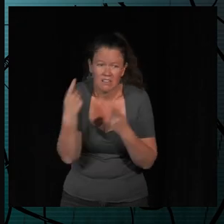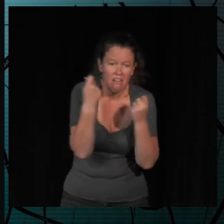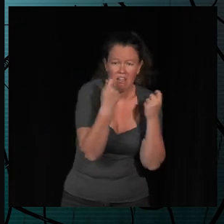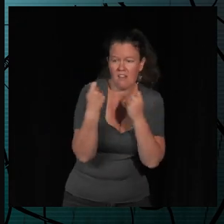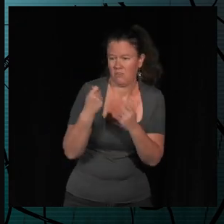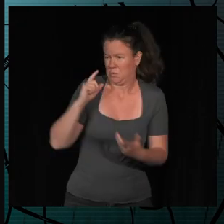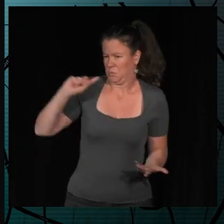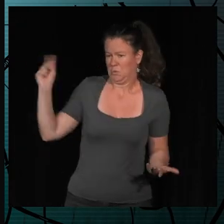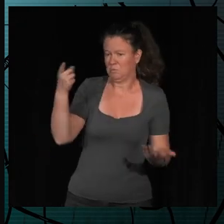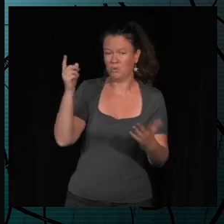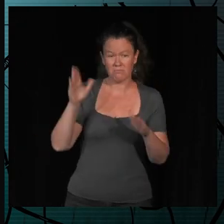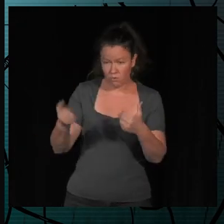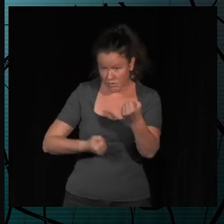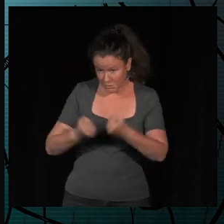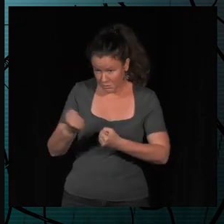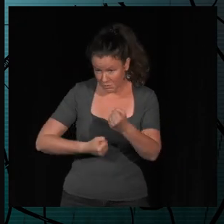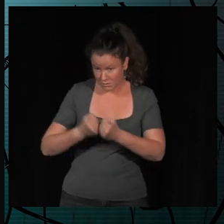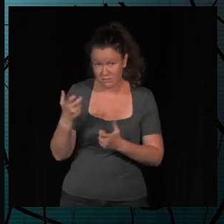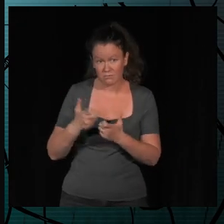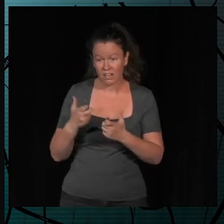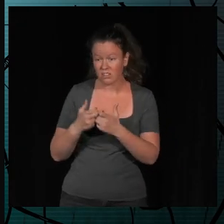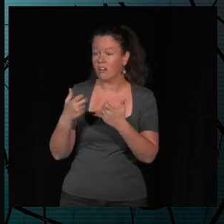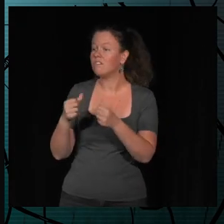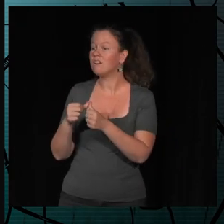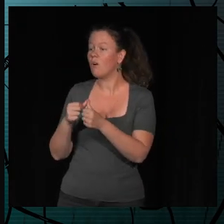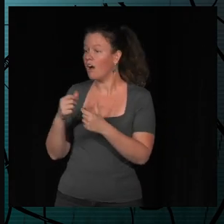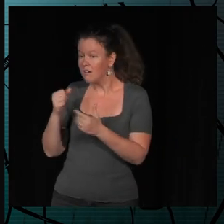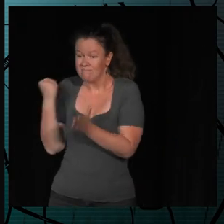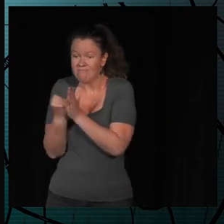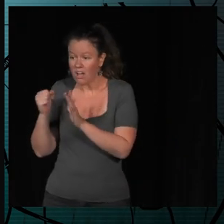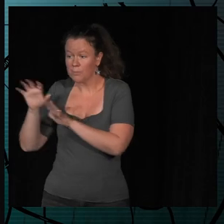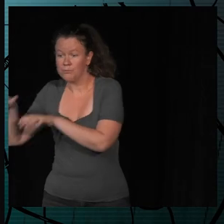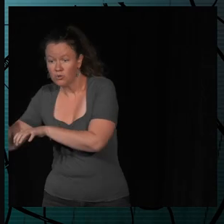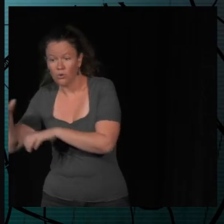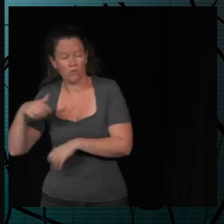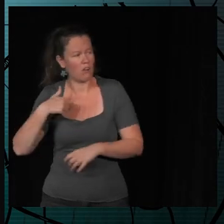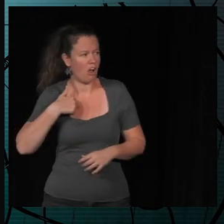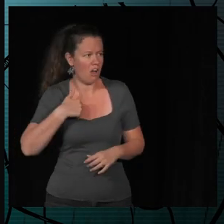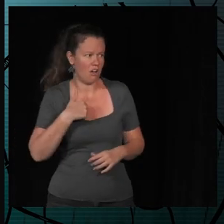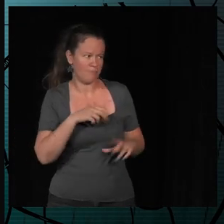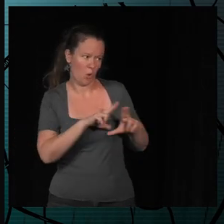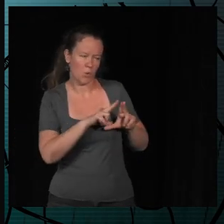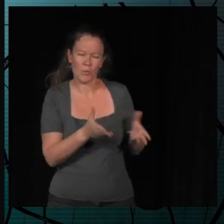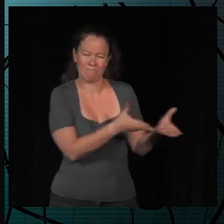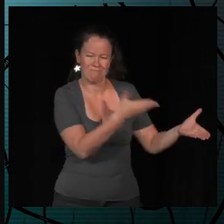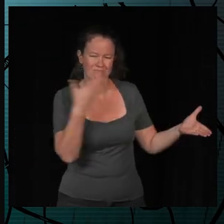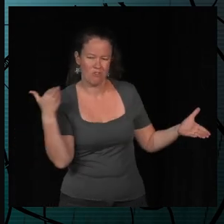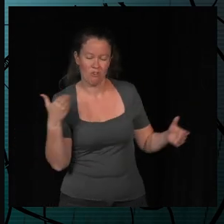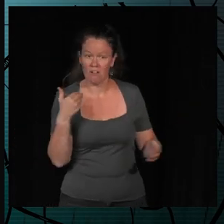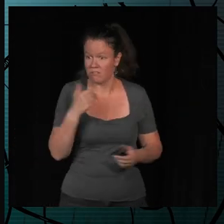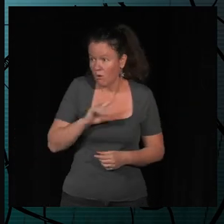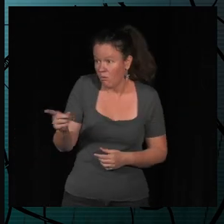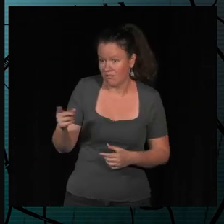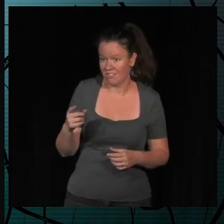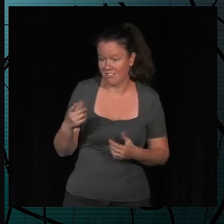bien si vous êtes chez Citroën ils vont absolument pas faire en sorte que vous alliez chez Renault si vous regardez TF1 ils vont pas du tout faire en sorte que vous alliez sur M6